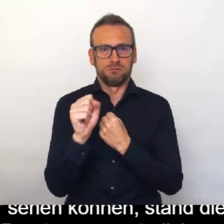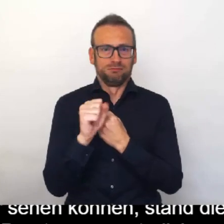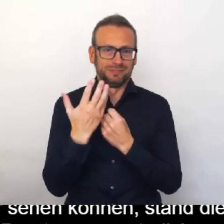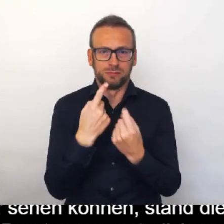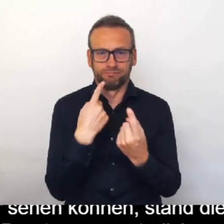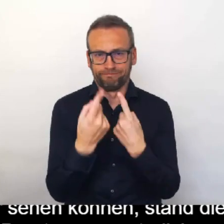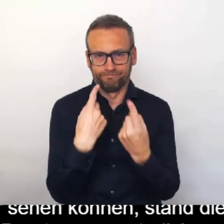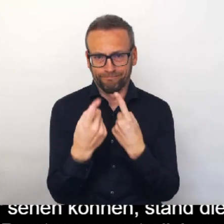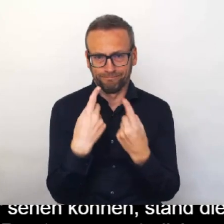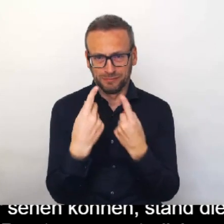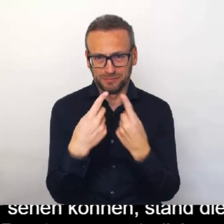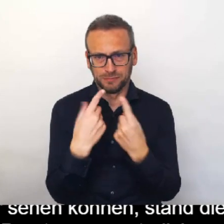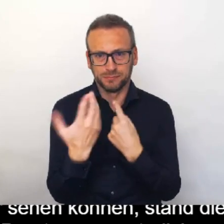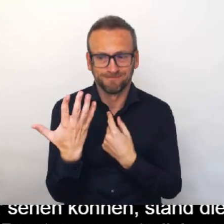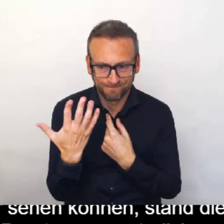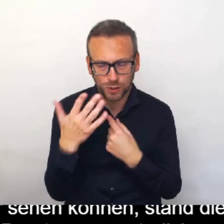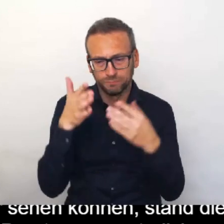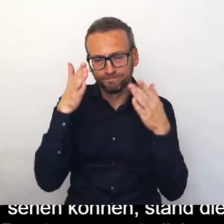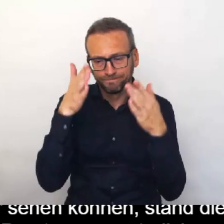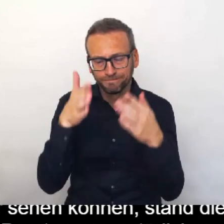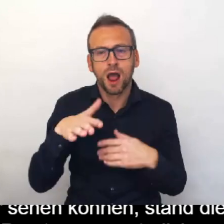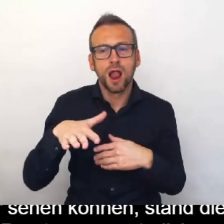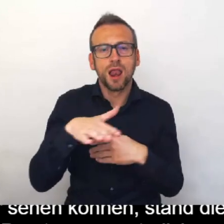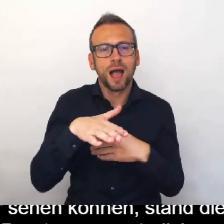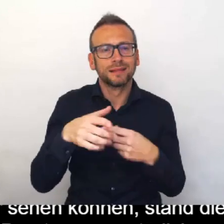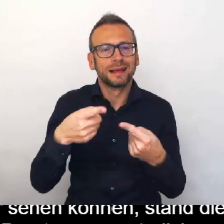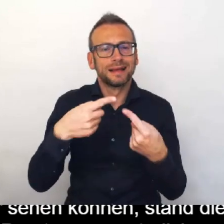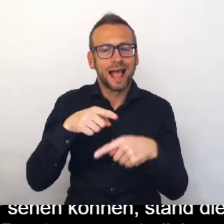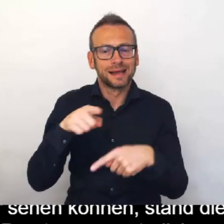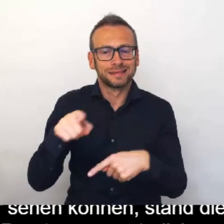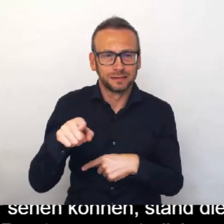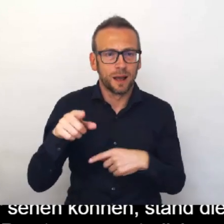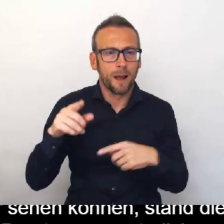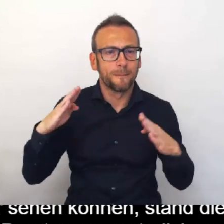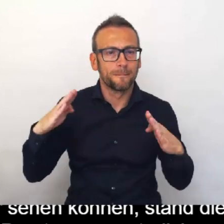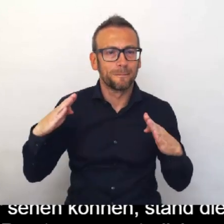Niemand bleibt verschont. Wir hatten seit gestern